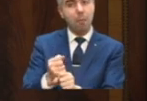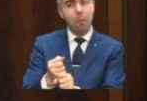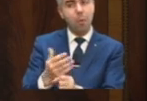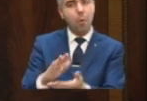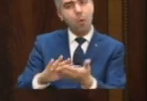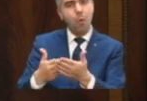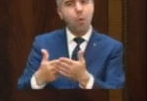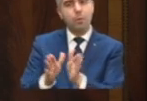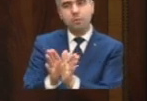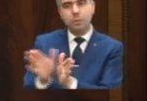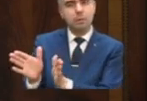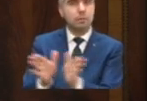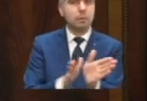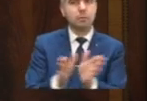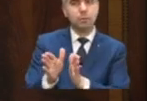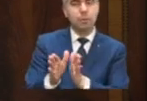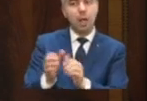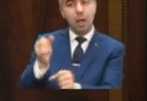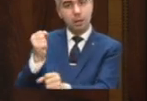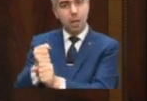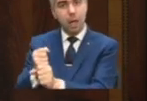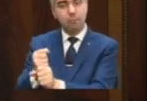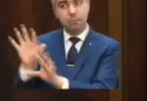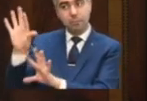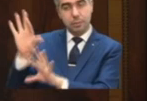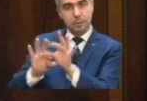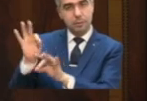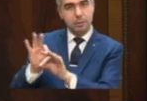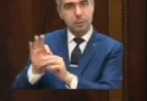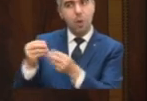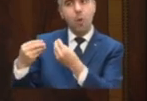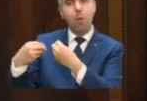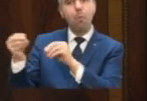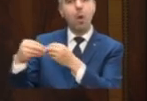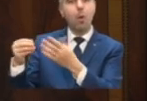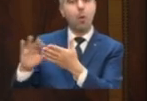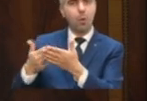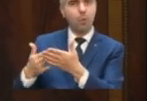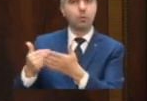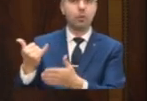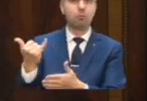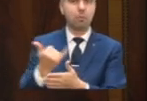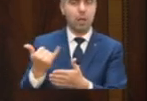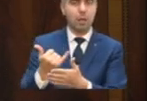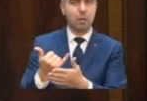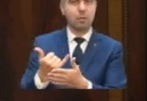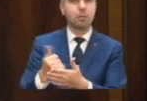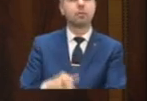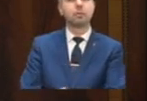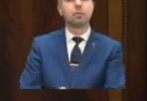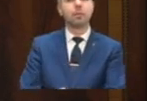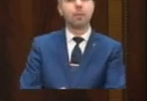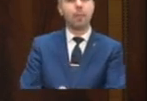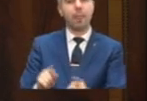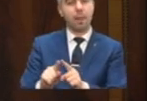الازدواجيه ديال فرص ديال التشغيل وديال التصدير وديال العمل اللي هو يعني كنعتزوا بالقطاع